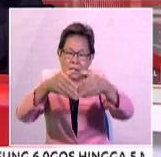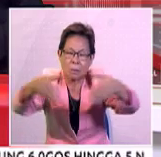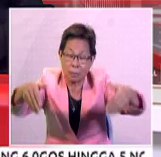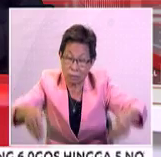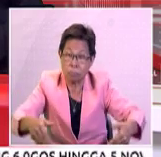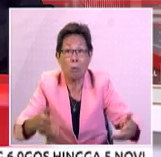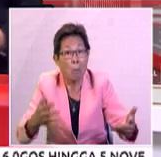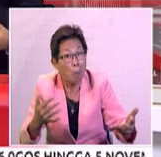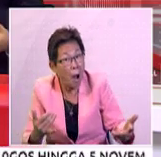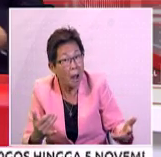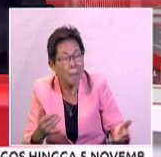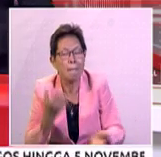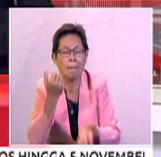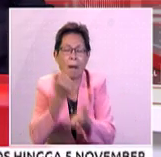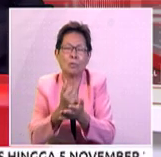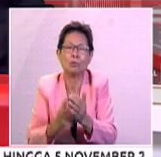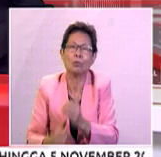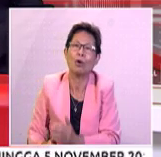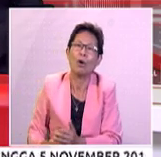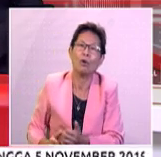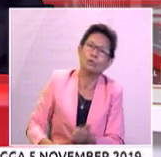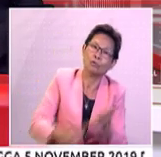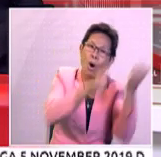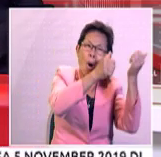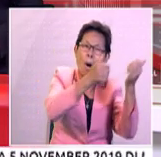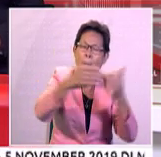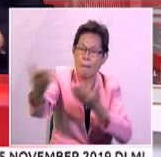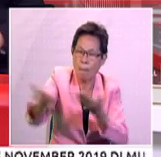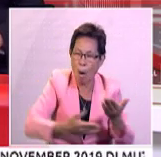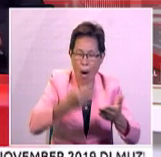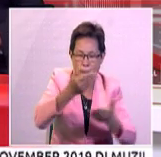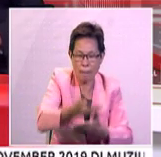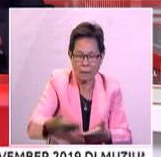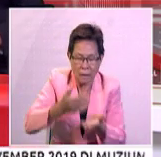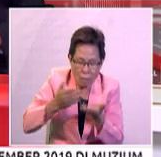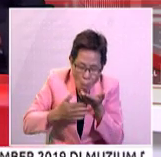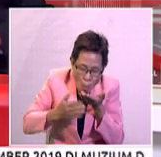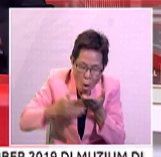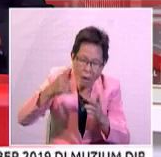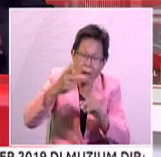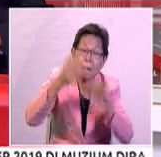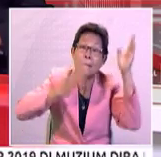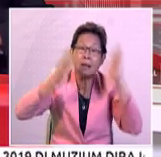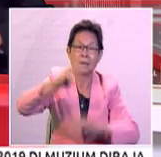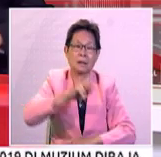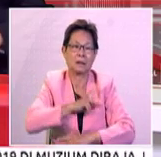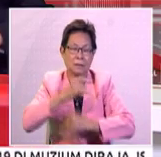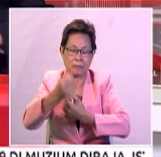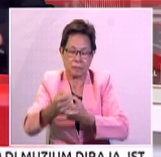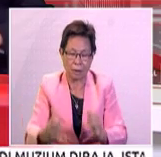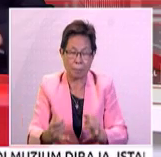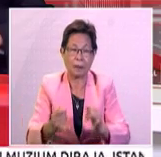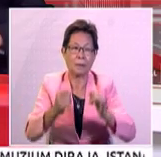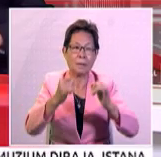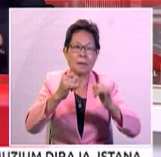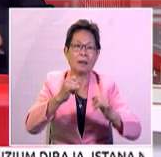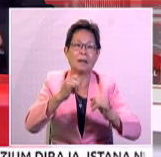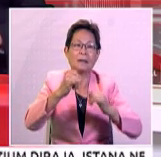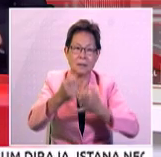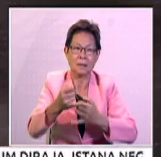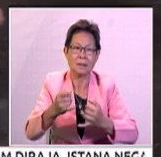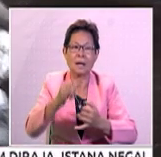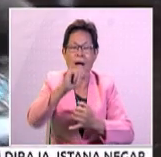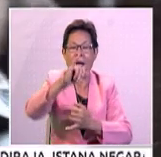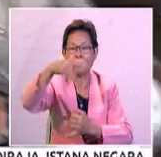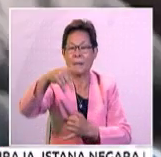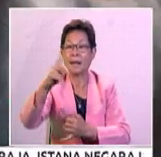itu bagi membantu membanteras kemasukan bahan terlarang itu ke dalam negara. Menurut Ketua Jabatan Siasatan Jenayah Narkotik